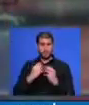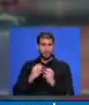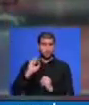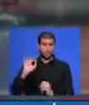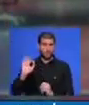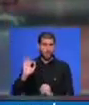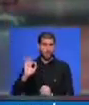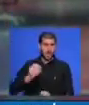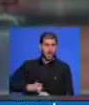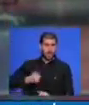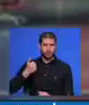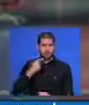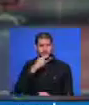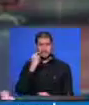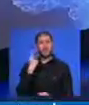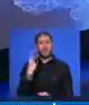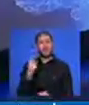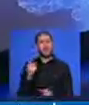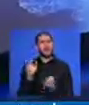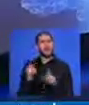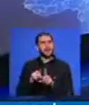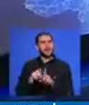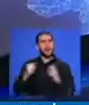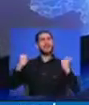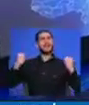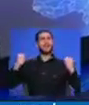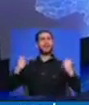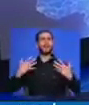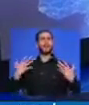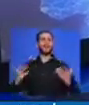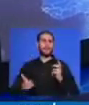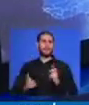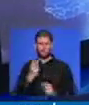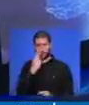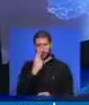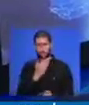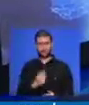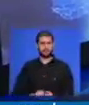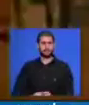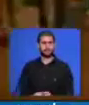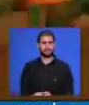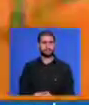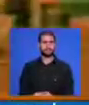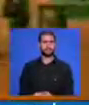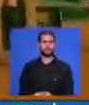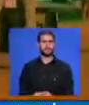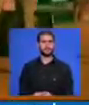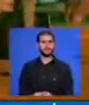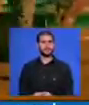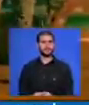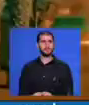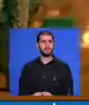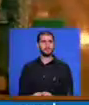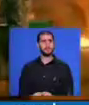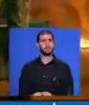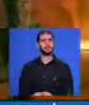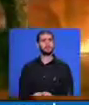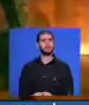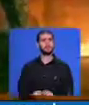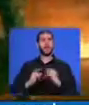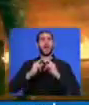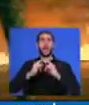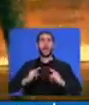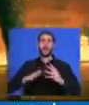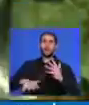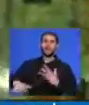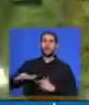ראשי קרטלים, הם סוג של גיבורים עממיים במקסיקו. הנה, בוא נצפה בזה ביחד. En rancho